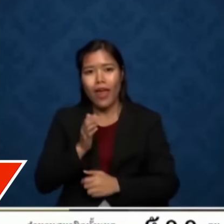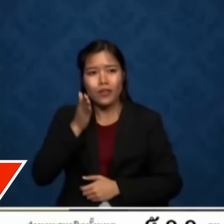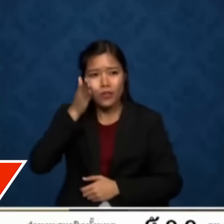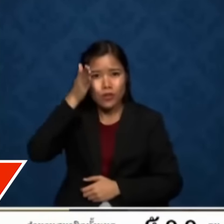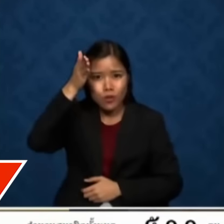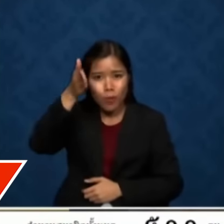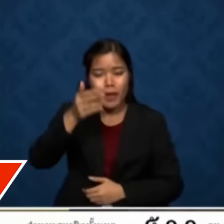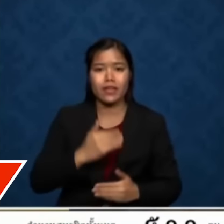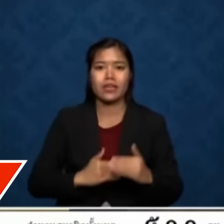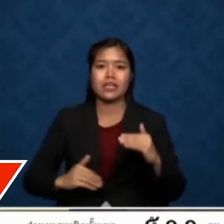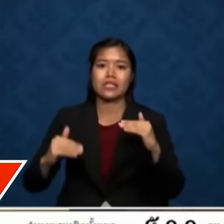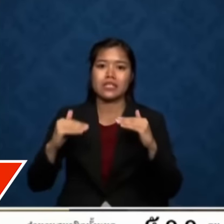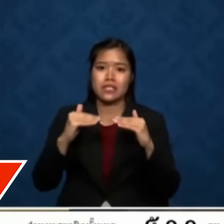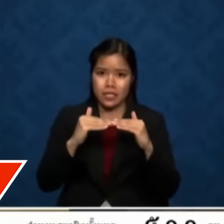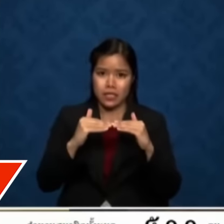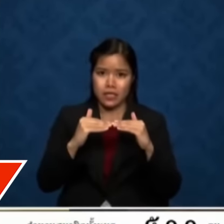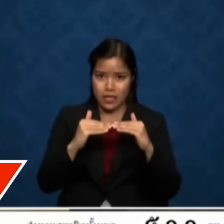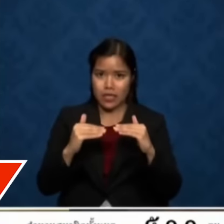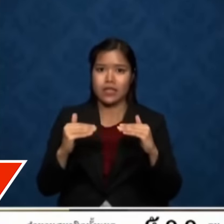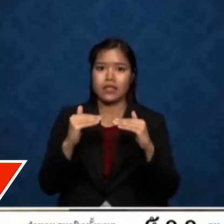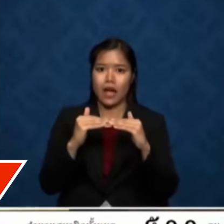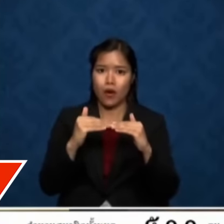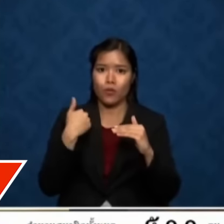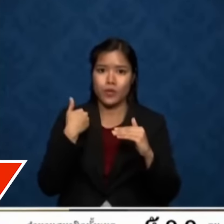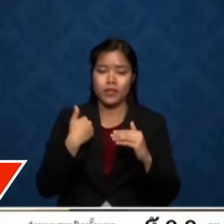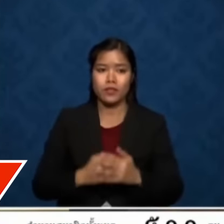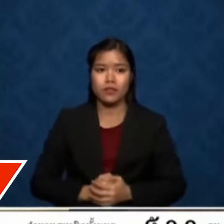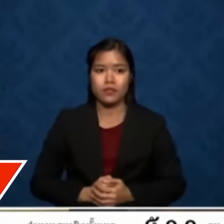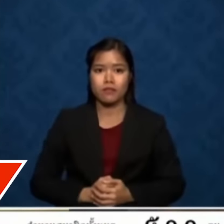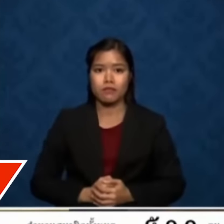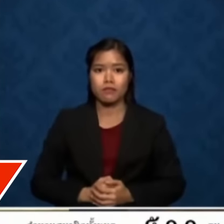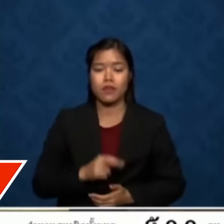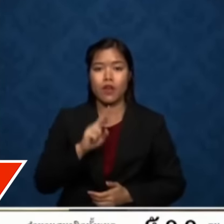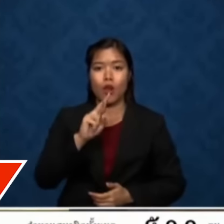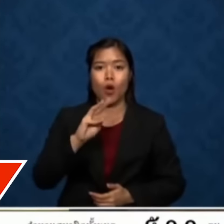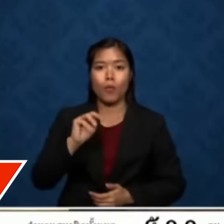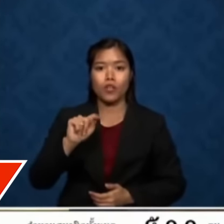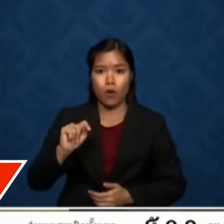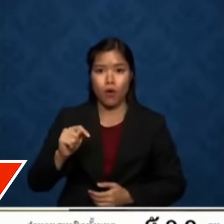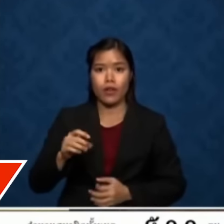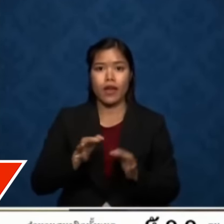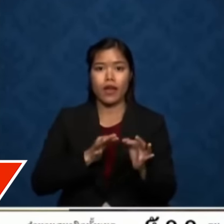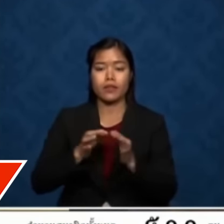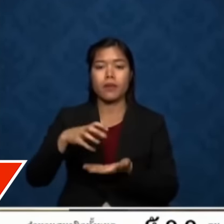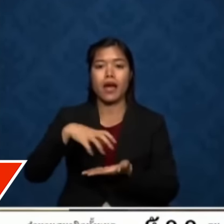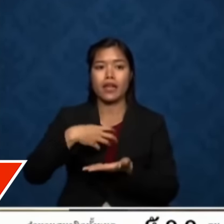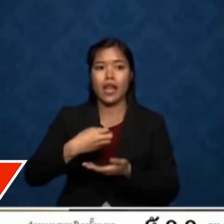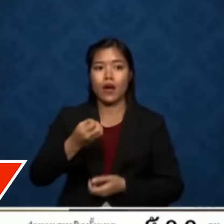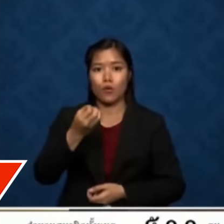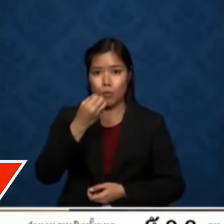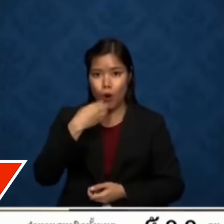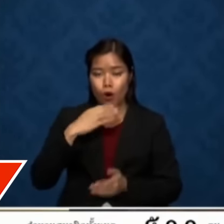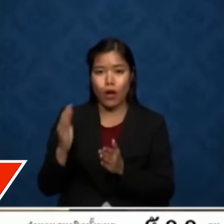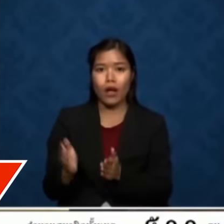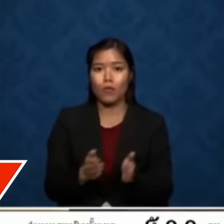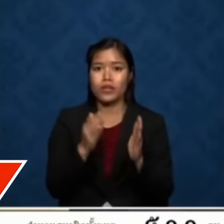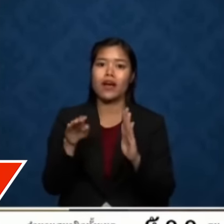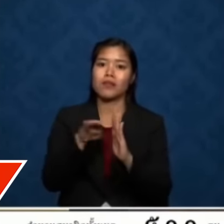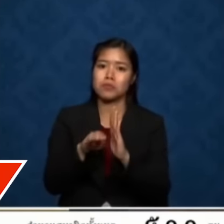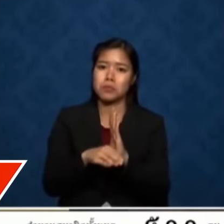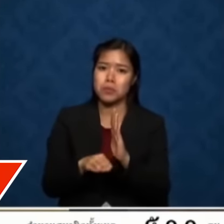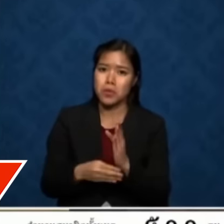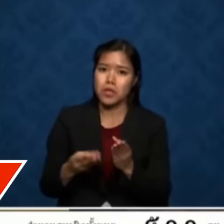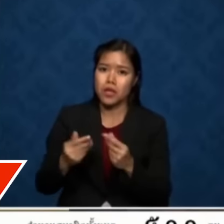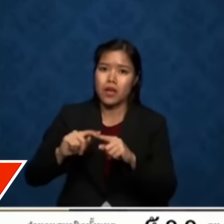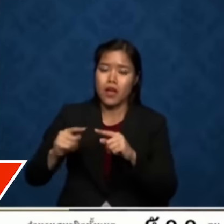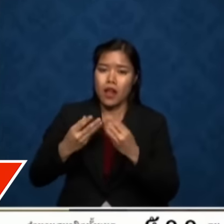รับสิทธิ์นี้อย่างเท่าเทียมกันนะครับท่านรัฐมนตรีเนี่ยได้ชี้แจงกระบวนการในหลายๆอย่างค่อนข้างละเอียดพอส